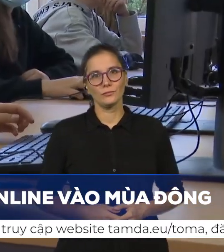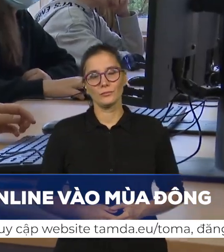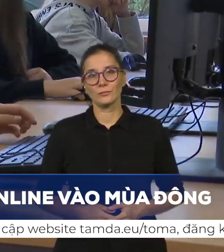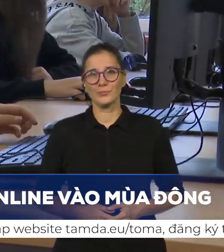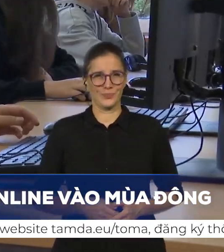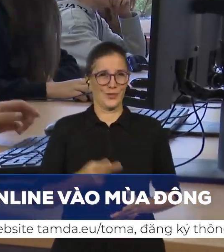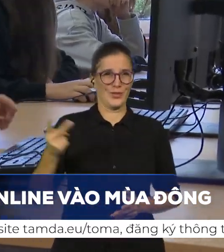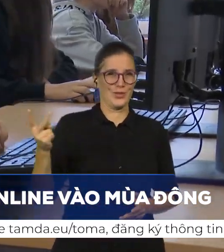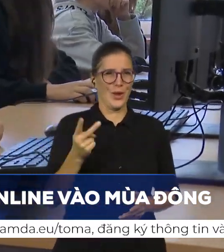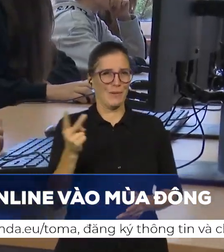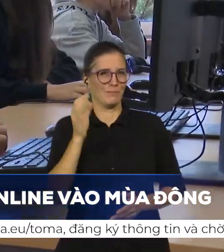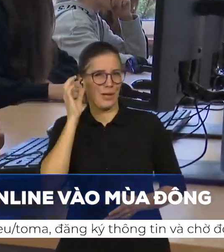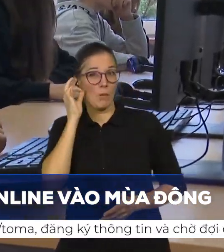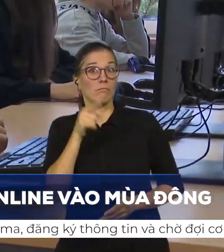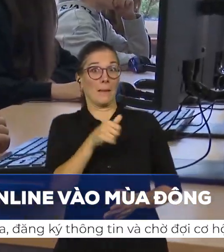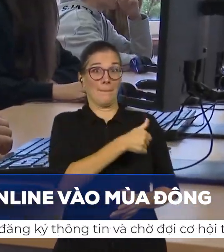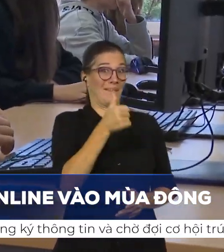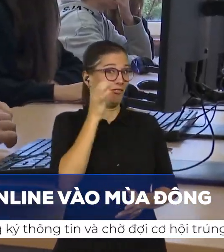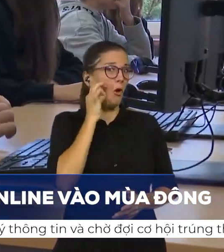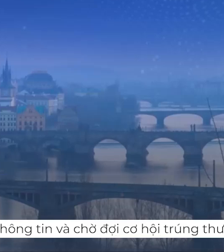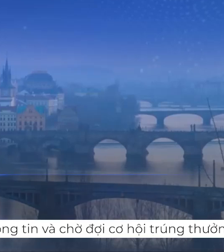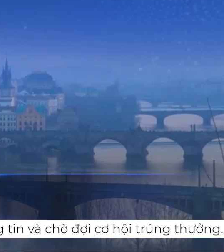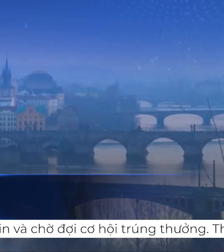vẫn còn đang ở trong thời gian xem xét